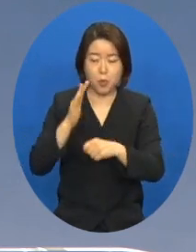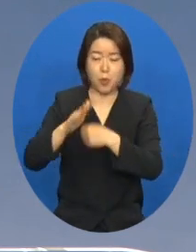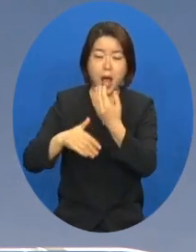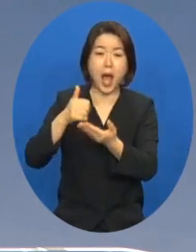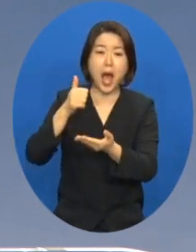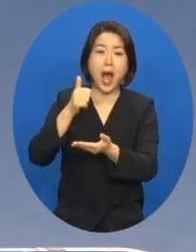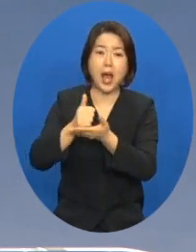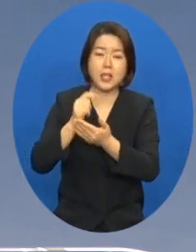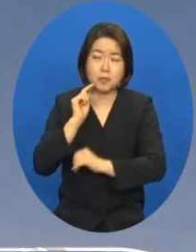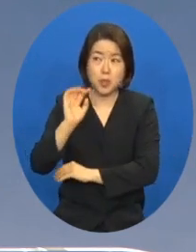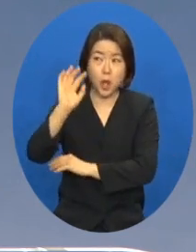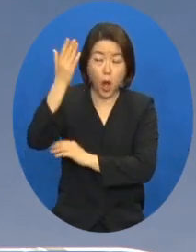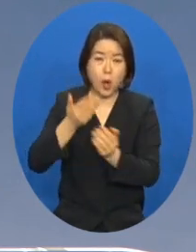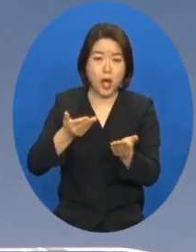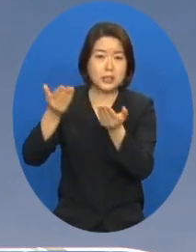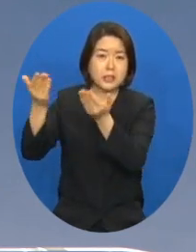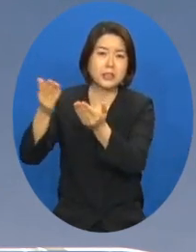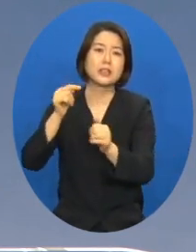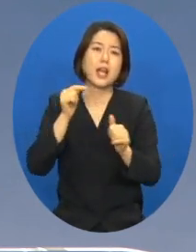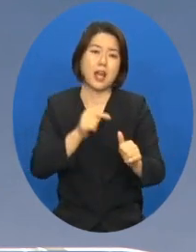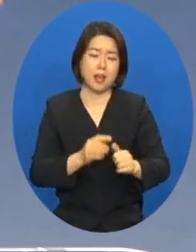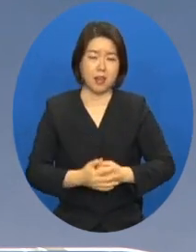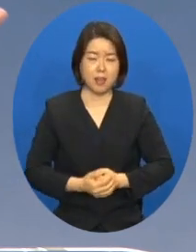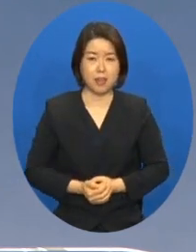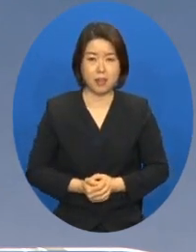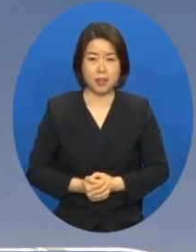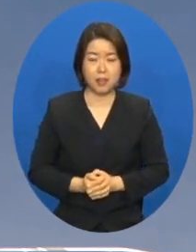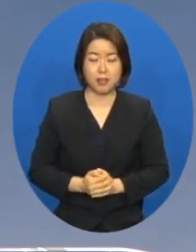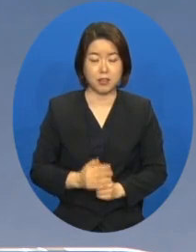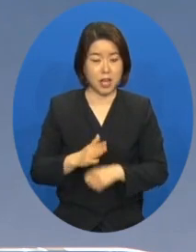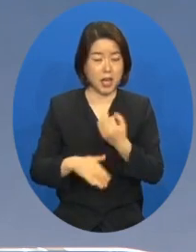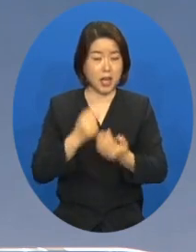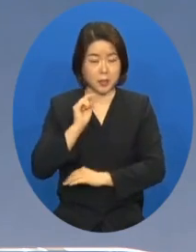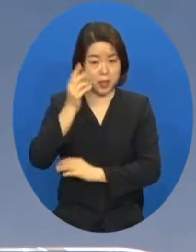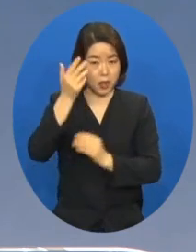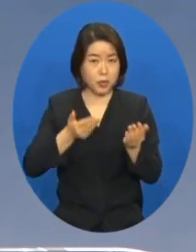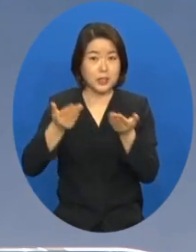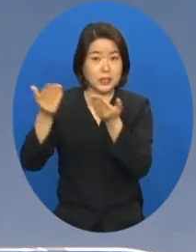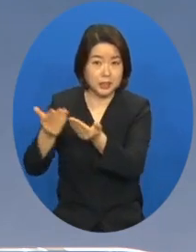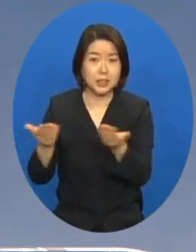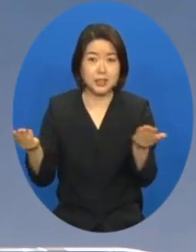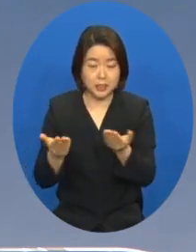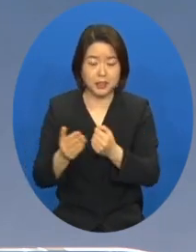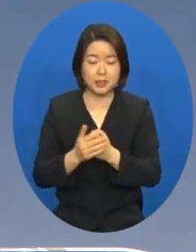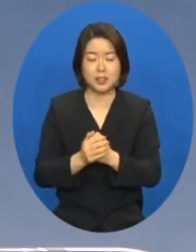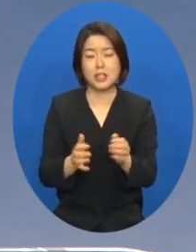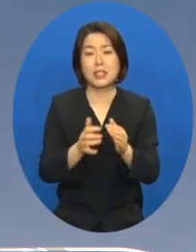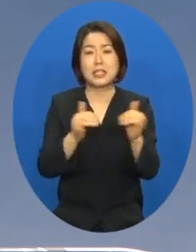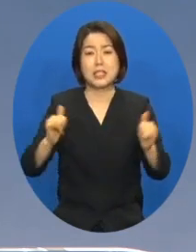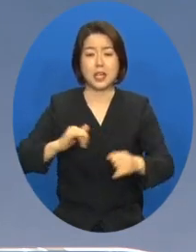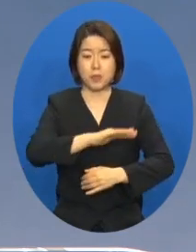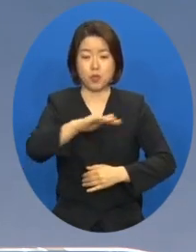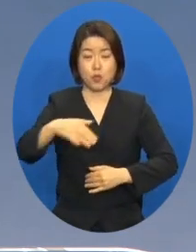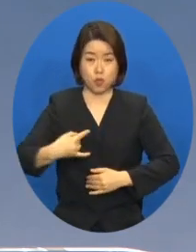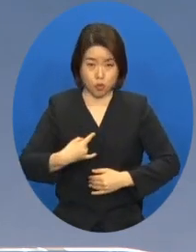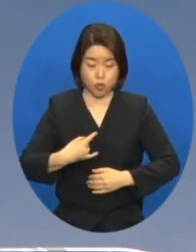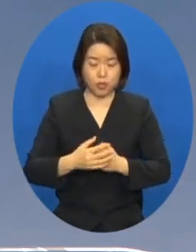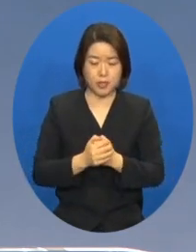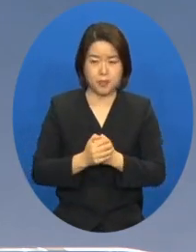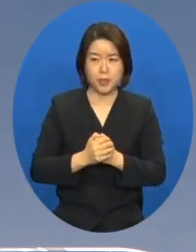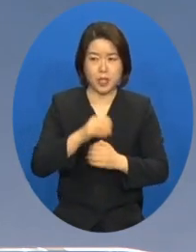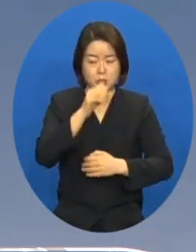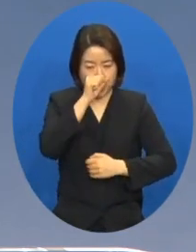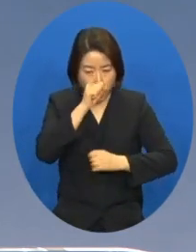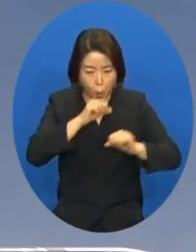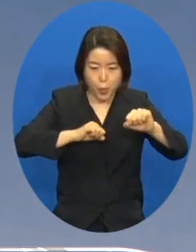아버지께 영광을 돌리게 하라. 여러분 하나님께 영광을 돌리는 일은 사람들이 우리의 착한 행실을